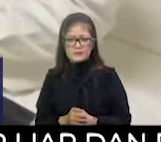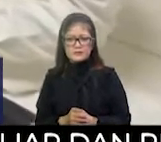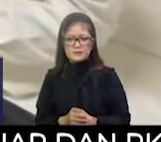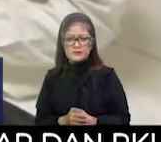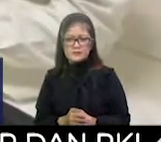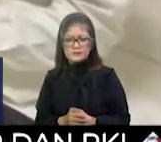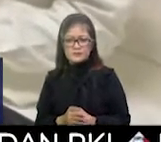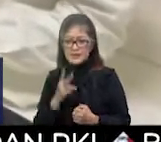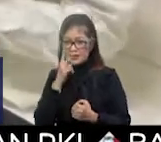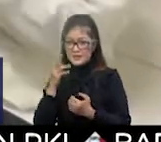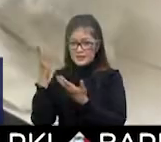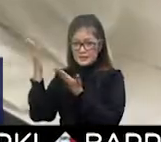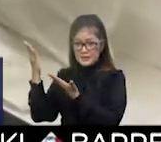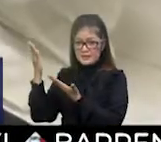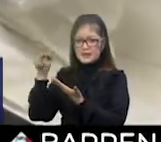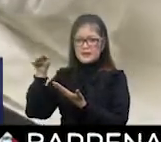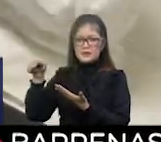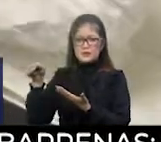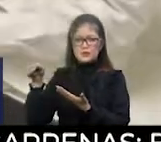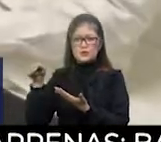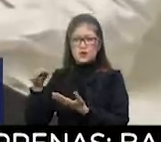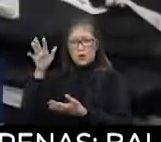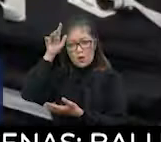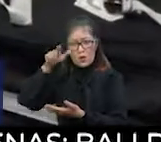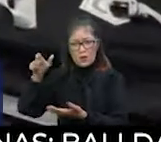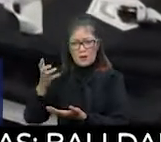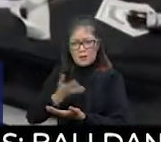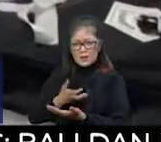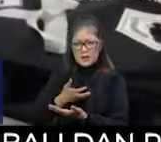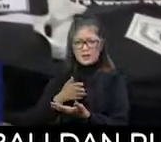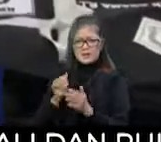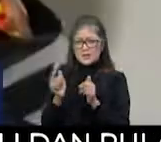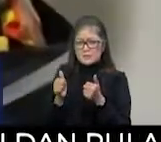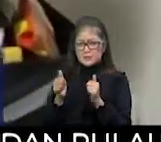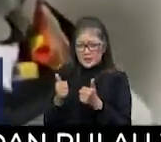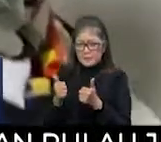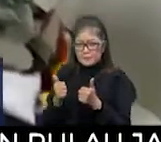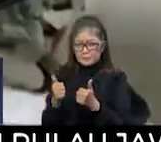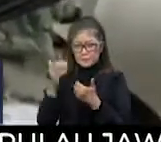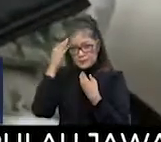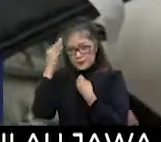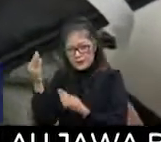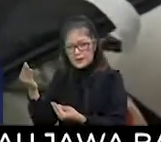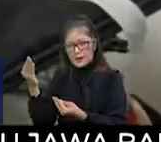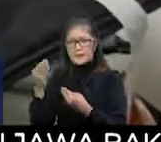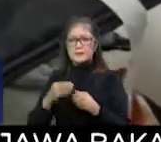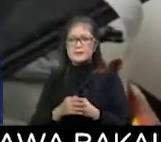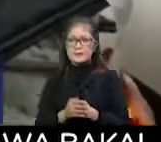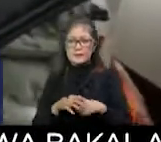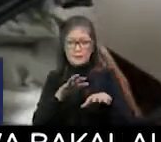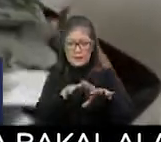Inilah kesibukan Kang Eme di kamar hotel usai beribadah sholat arba'in di Masjid Nabawi. Merapikan barang bawaan